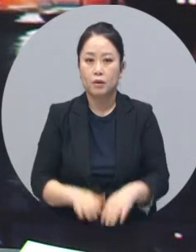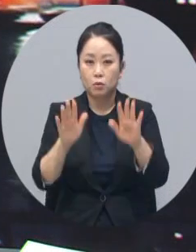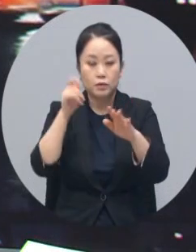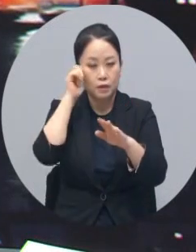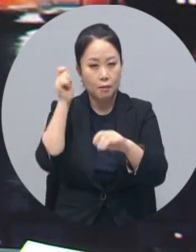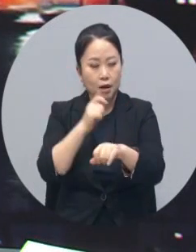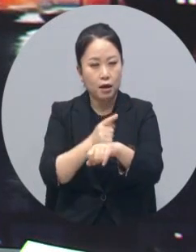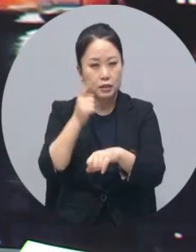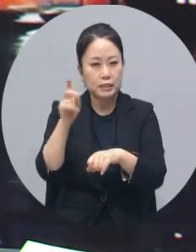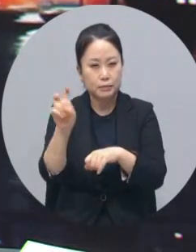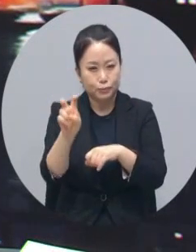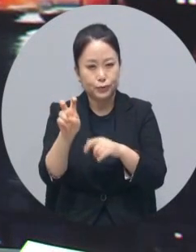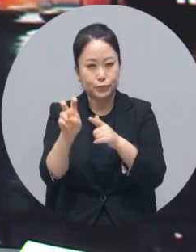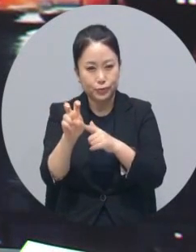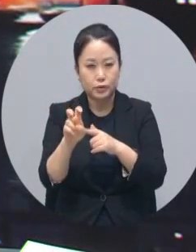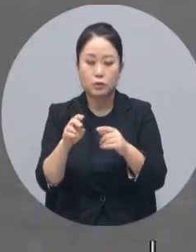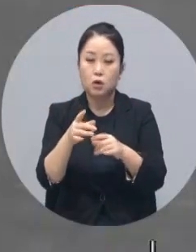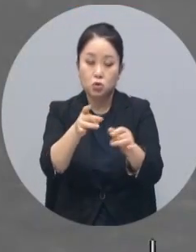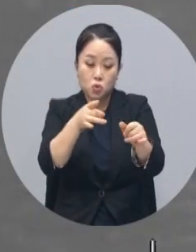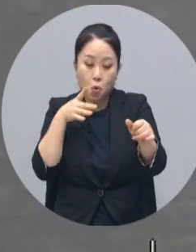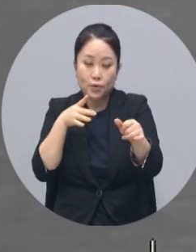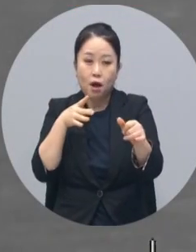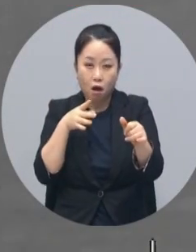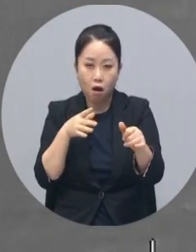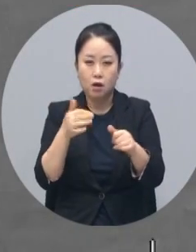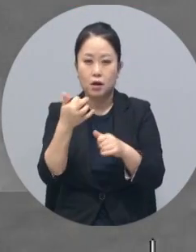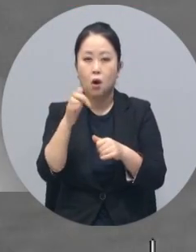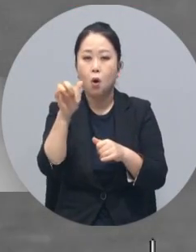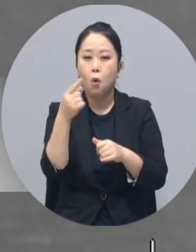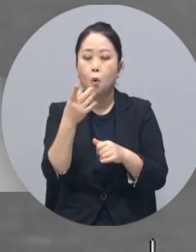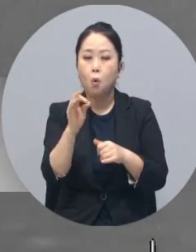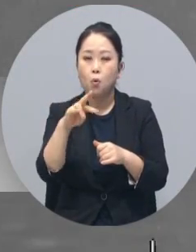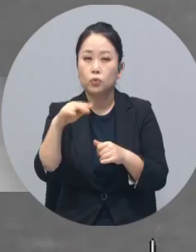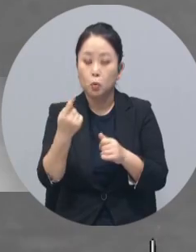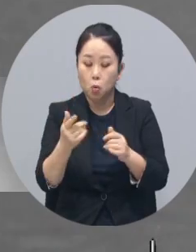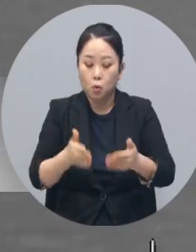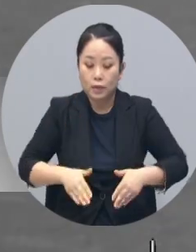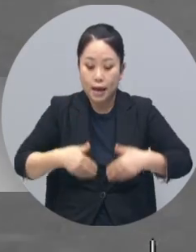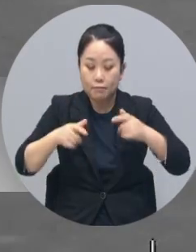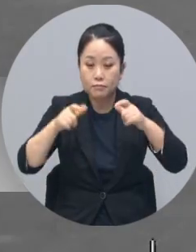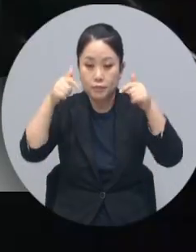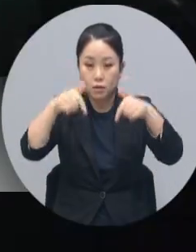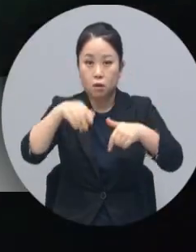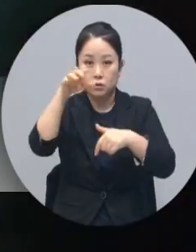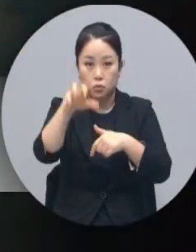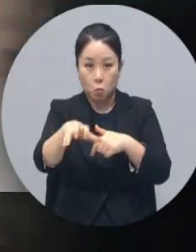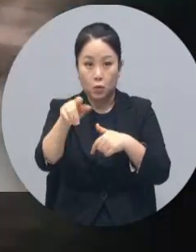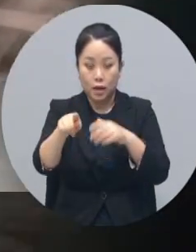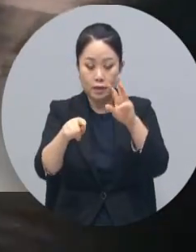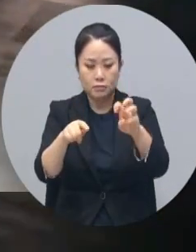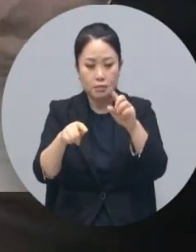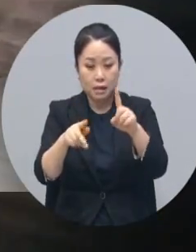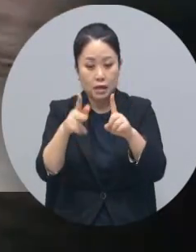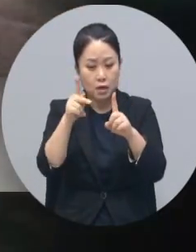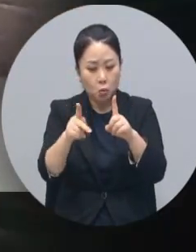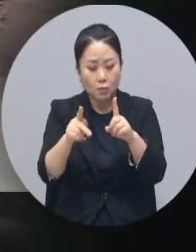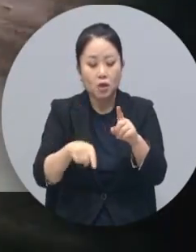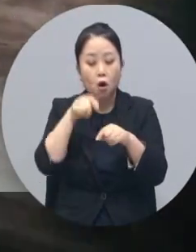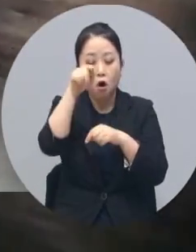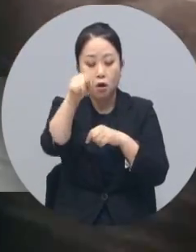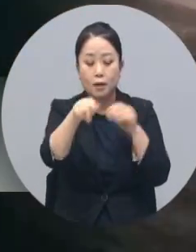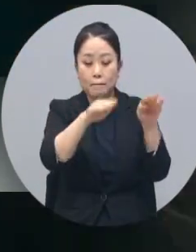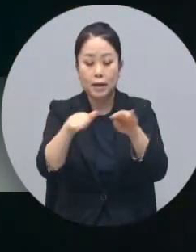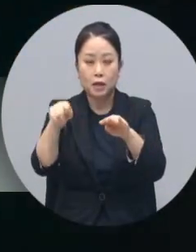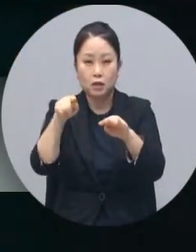오늘 새벽 1시 20분쯤 통영시 한산면 홍도 남서쪽 31km 떨어진 해상에서 부산